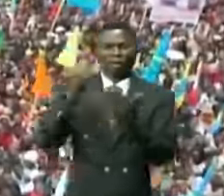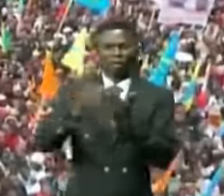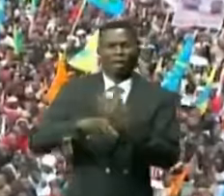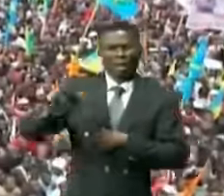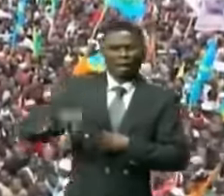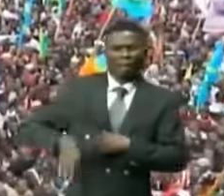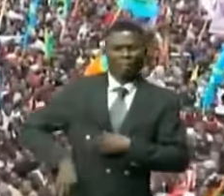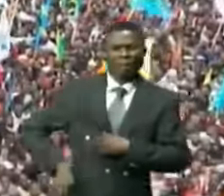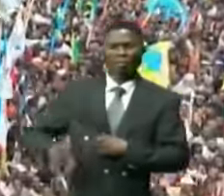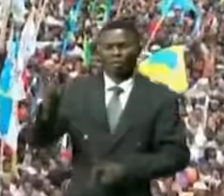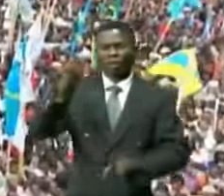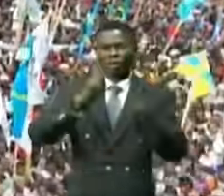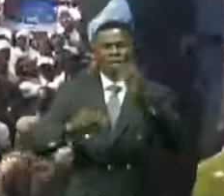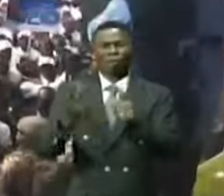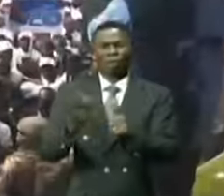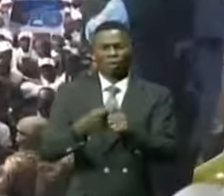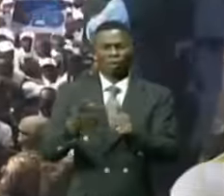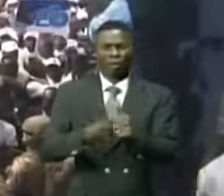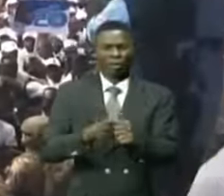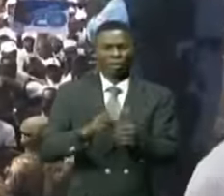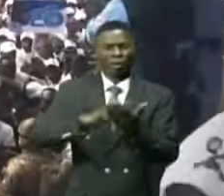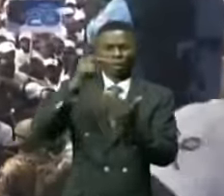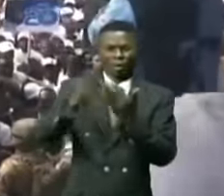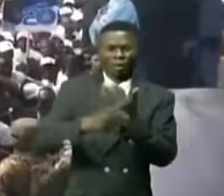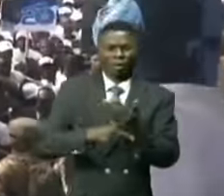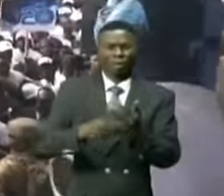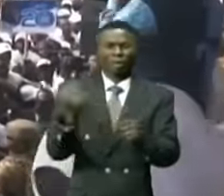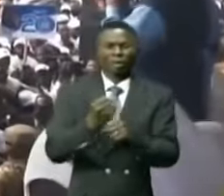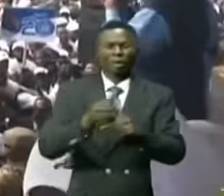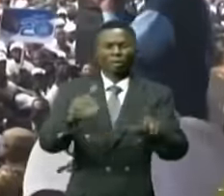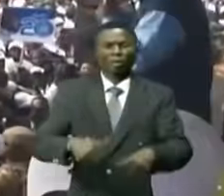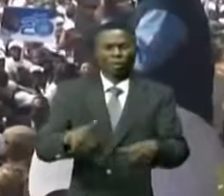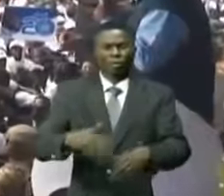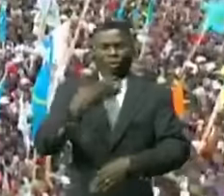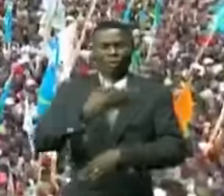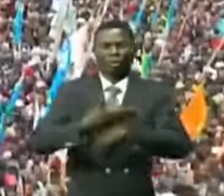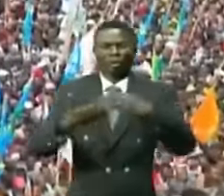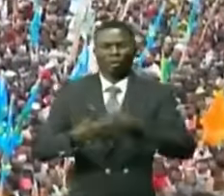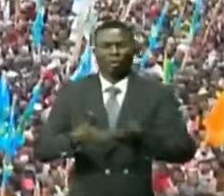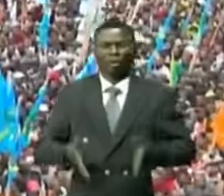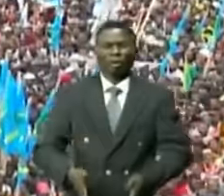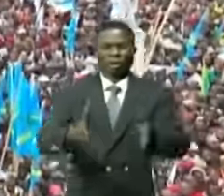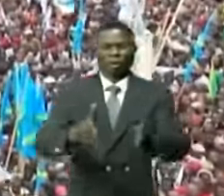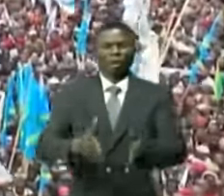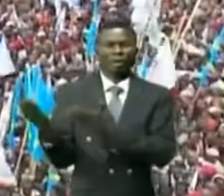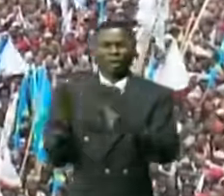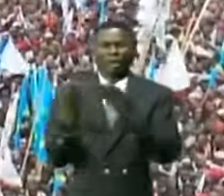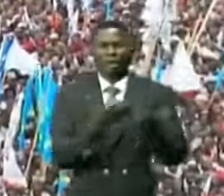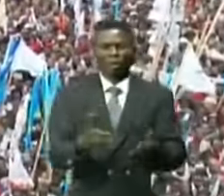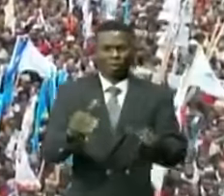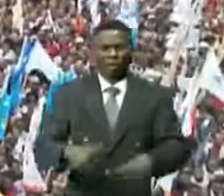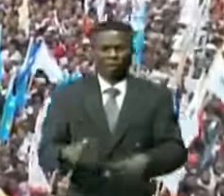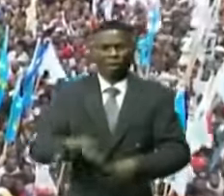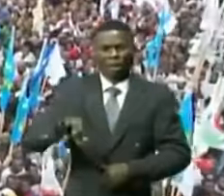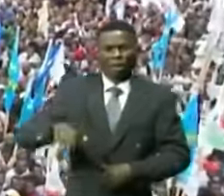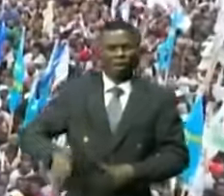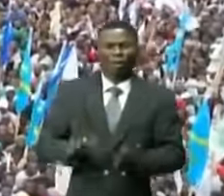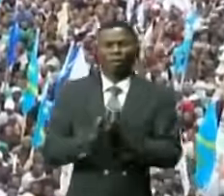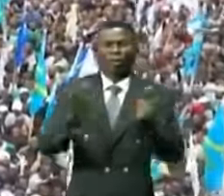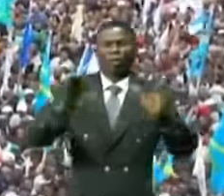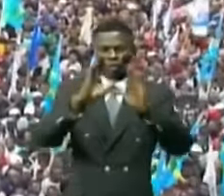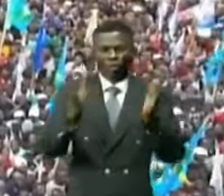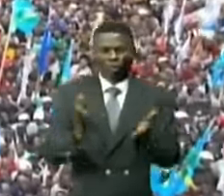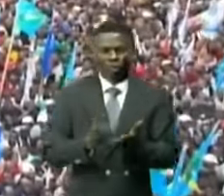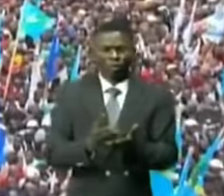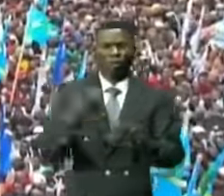La population, notamment le programme d'agriculture, la construction des routes agricoles et d'intérêt communautaire,